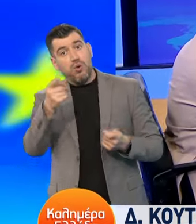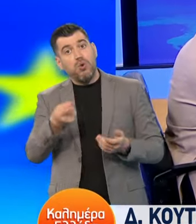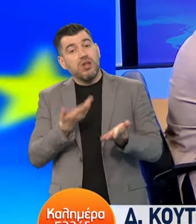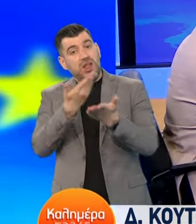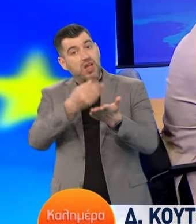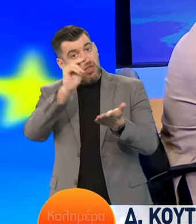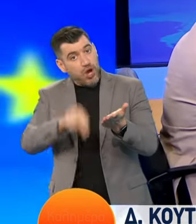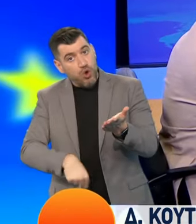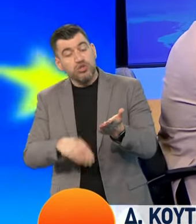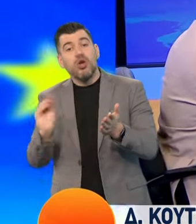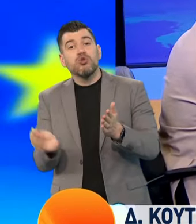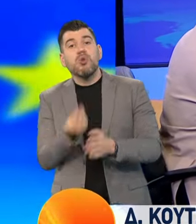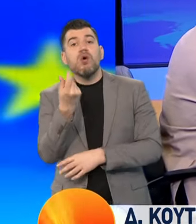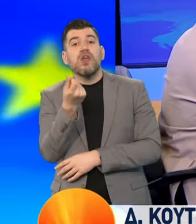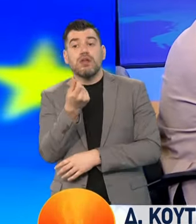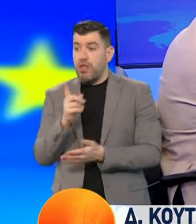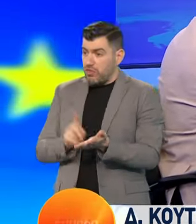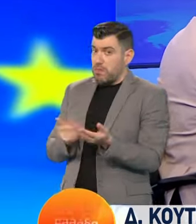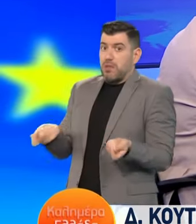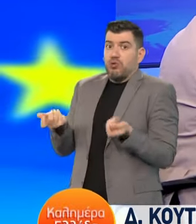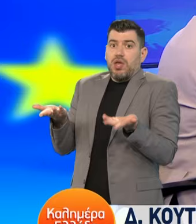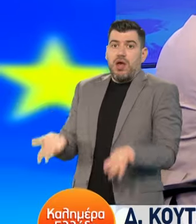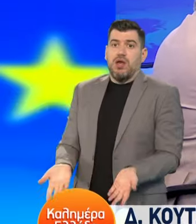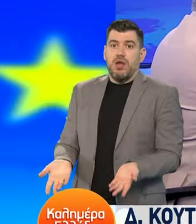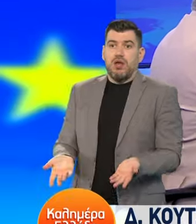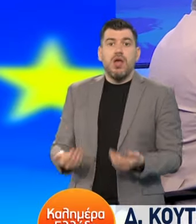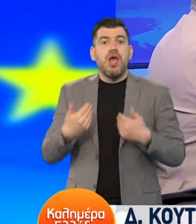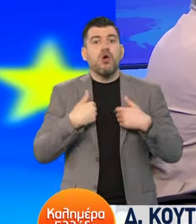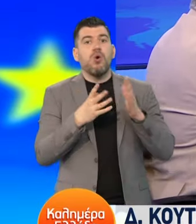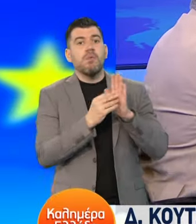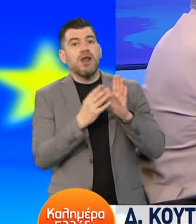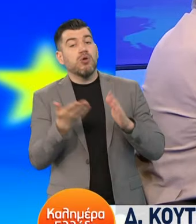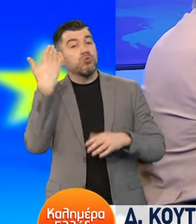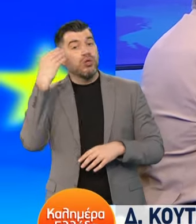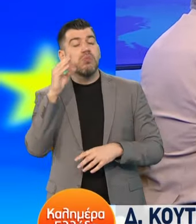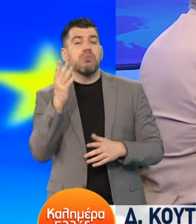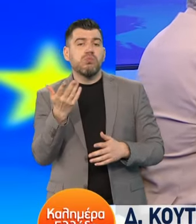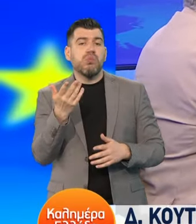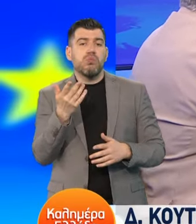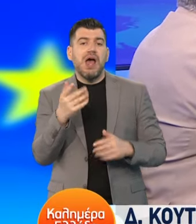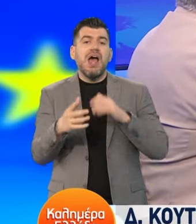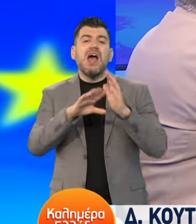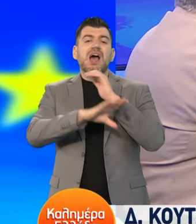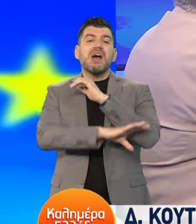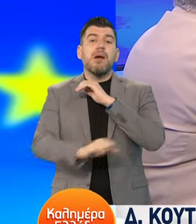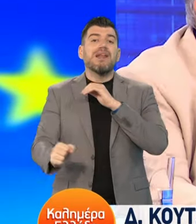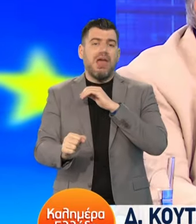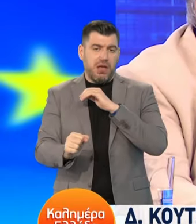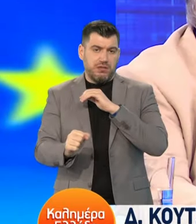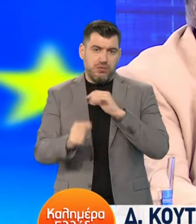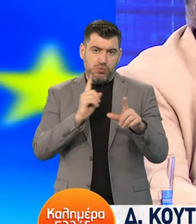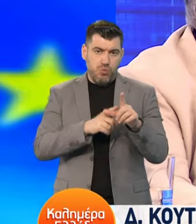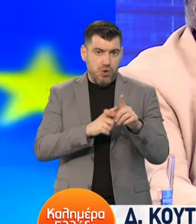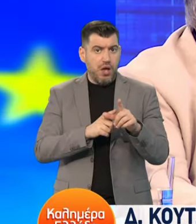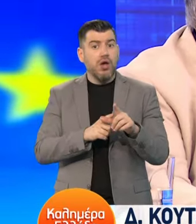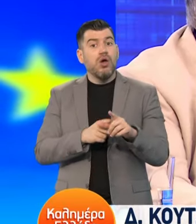κάνει. Εγώ, για παράδειγμα, να βγήκα γραμματέας του κόμματος, παρότι δεν ήμουν βουλευτής, είχα καταθέσει μέσα στον πρώτο μήνα. Γιατί είναι γνωστά. Έπρεπε να το έχει κάνει από την πρώτη στιγμή.